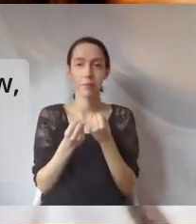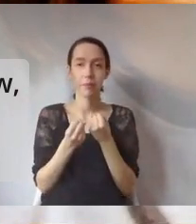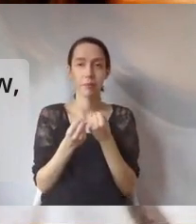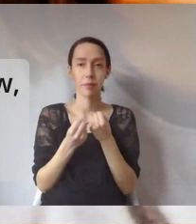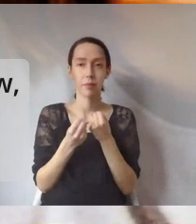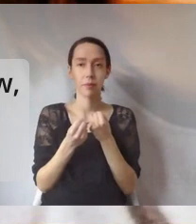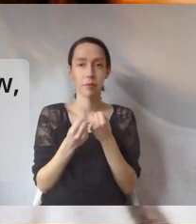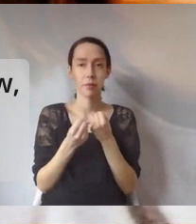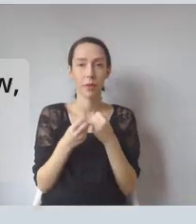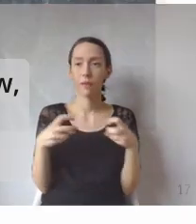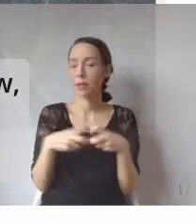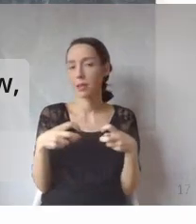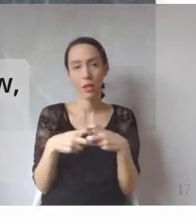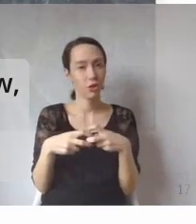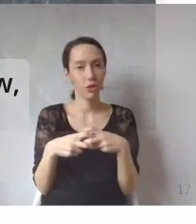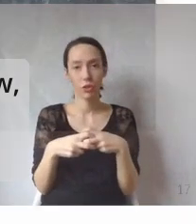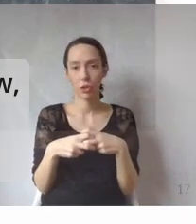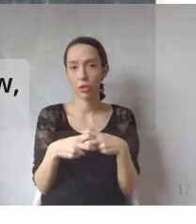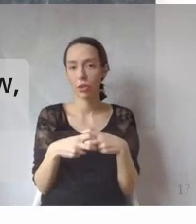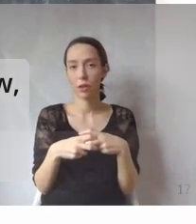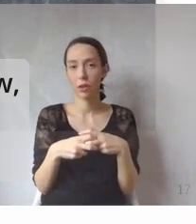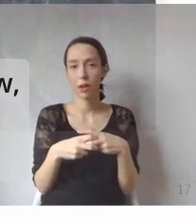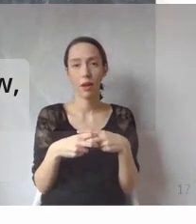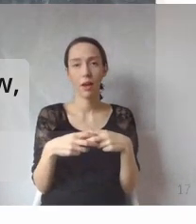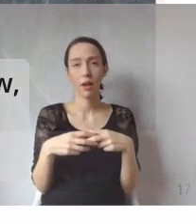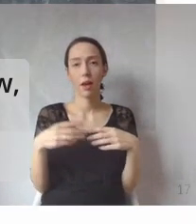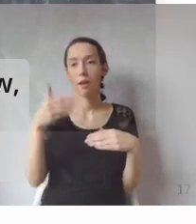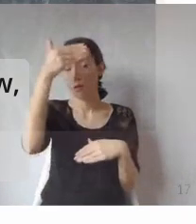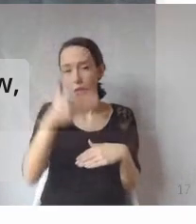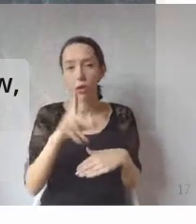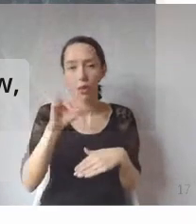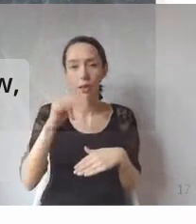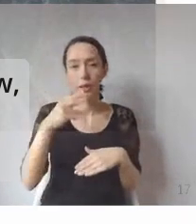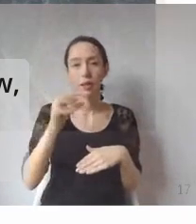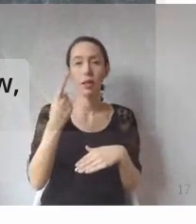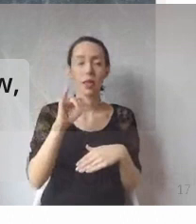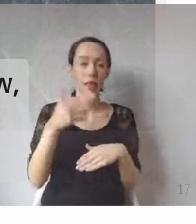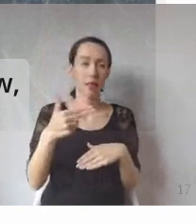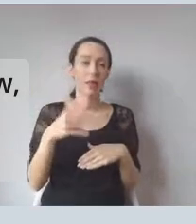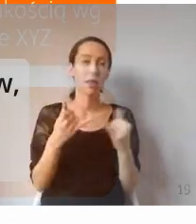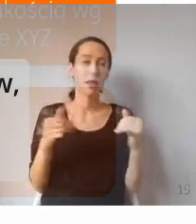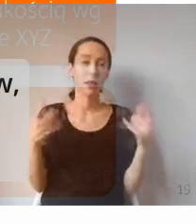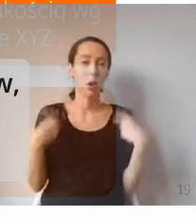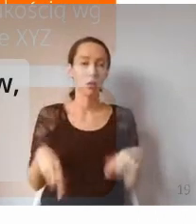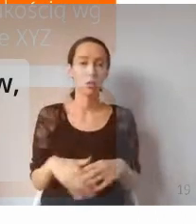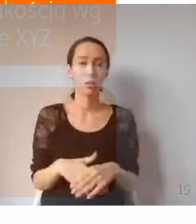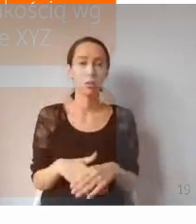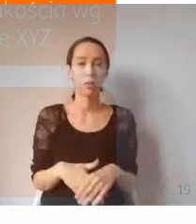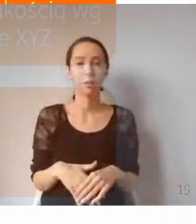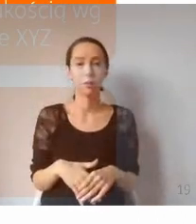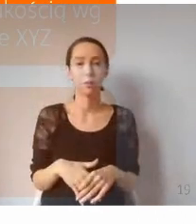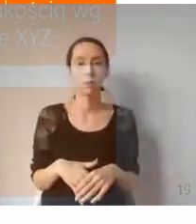znalazłam po prostu w sieci, w profilach różnych moich kandydatów.